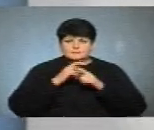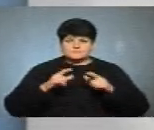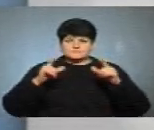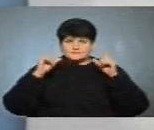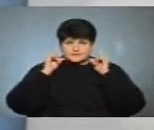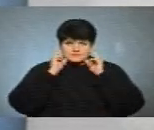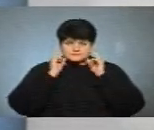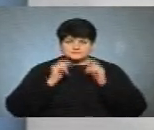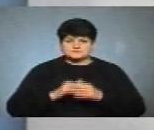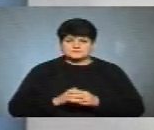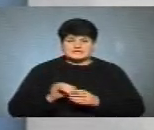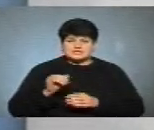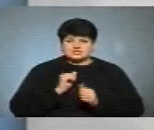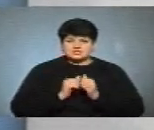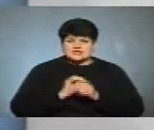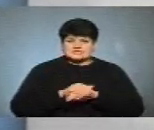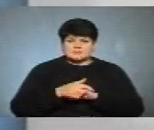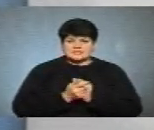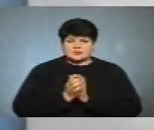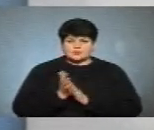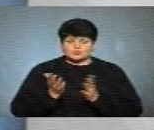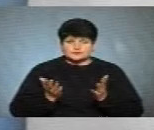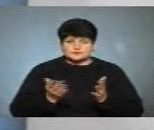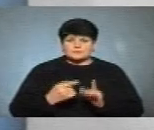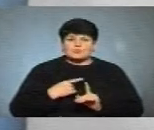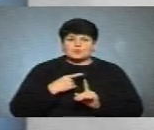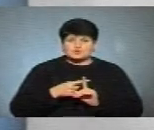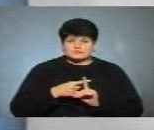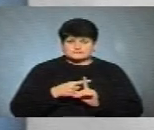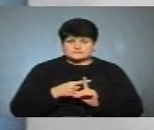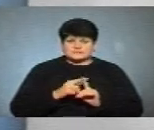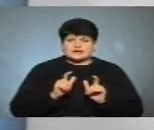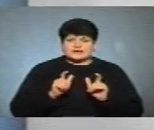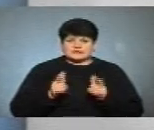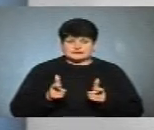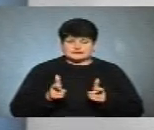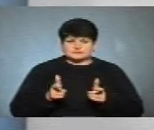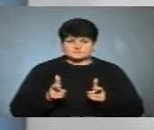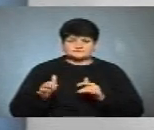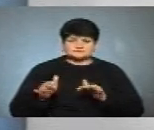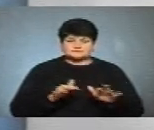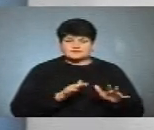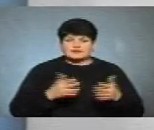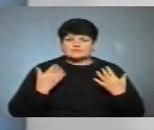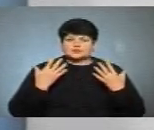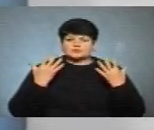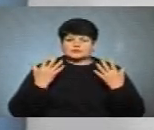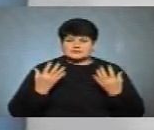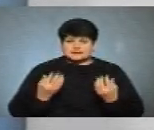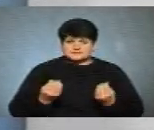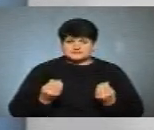масок і часте миття рук. Плюс карантинні заходи вихідного дня,